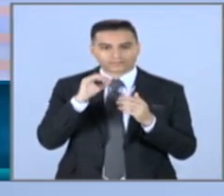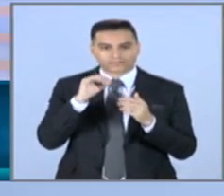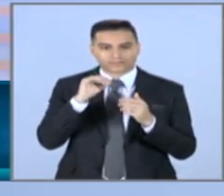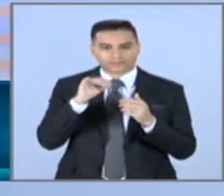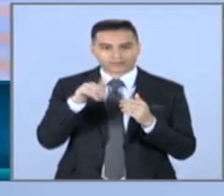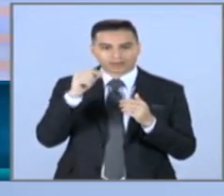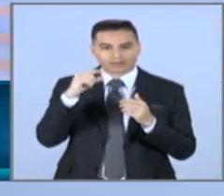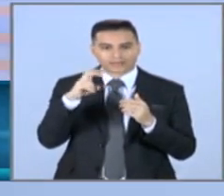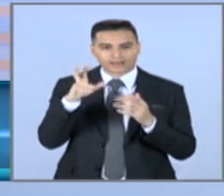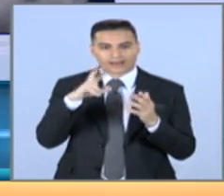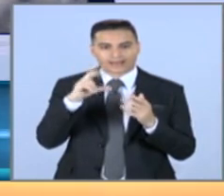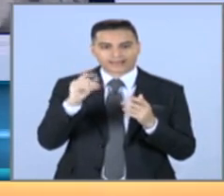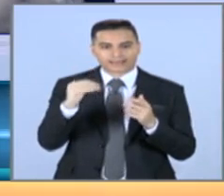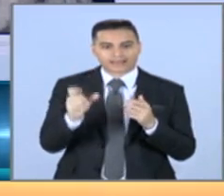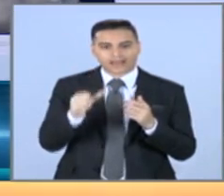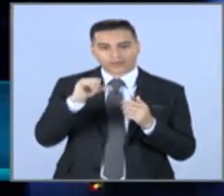ميادة الحناوي. الهدف الأول.